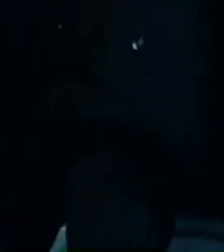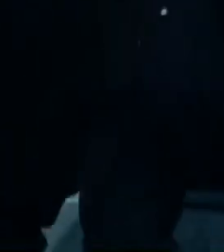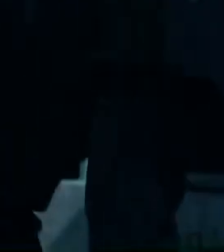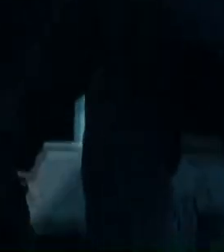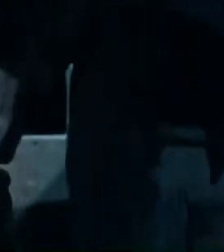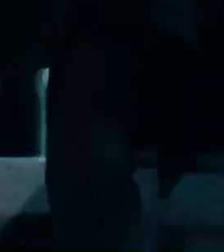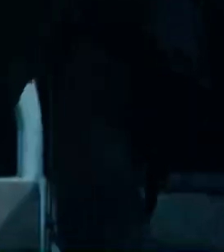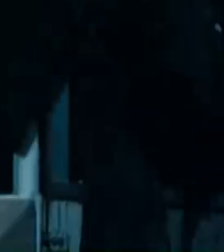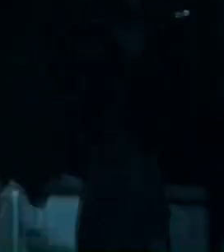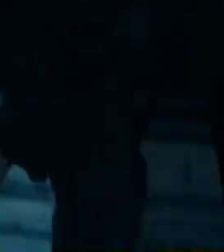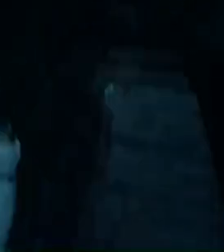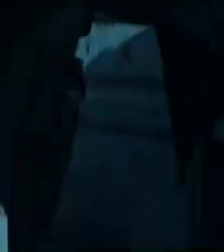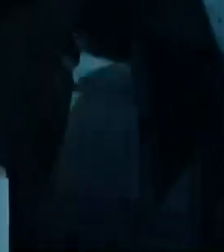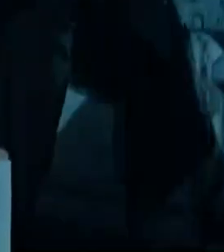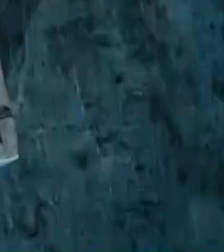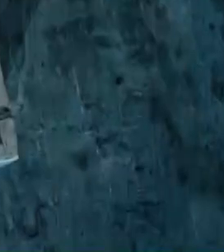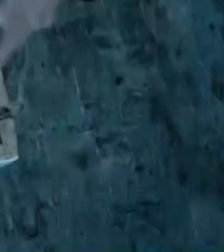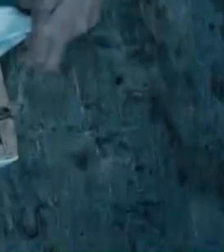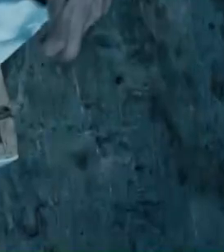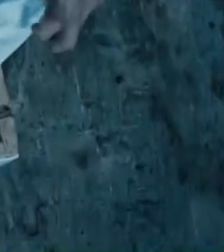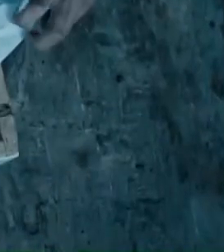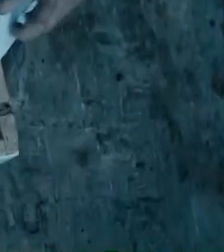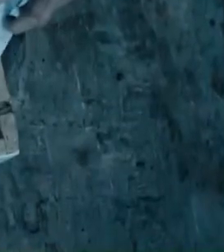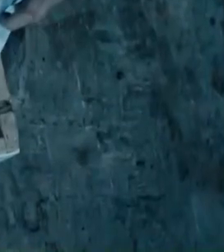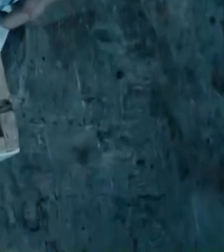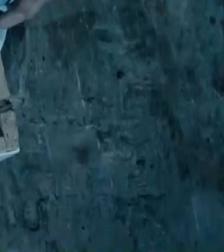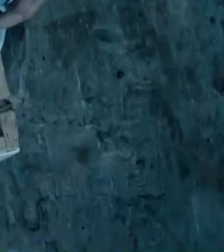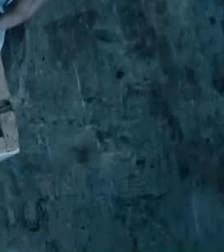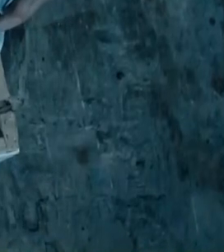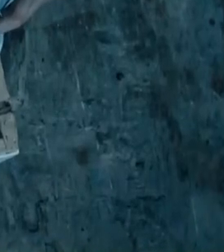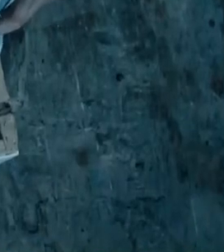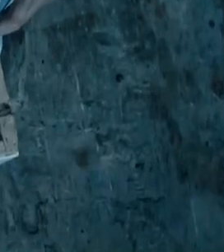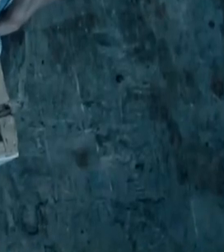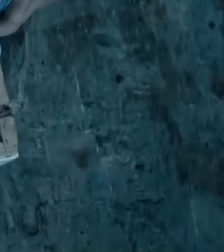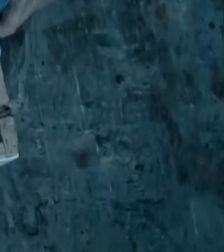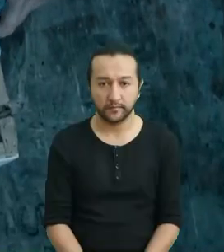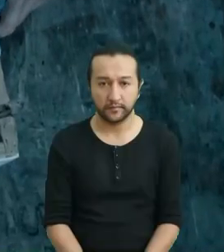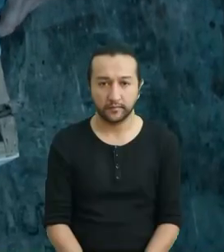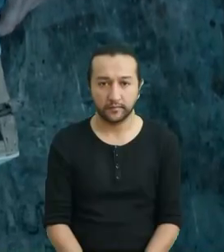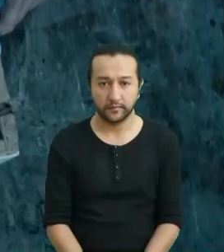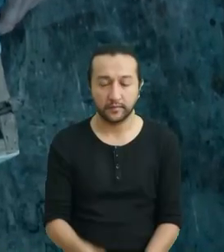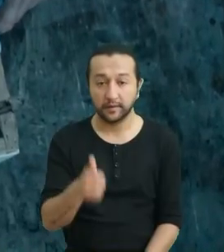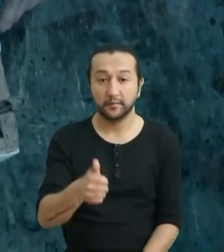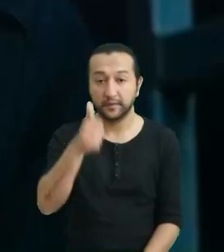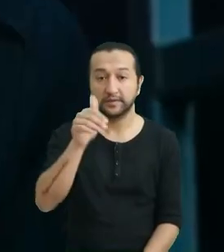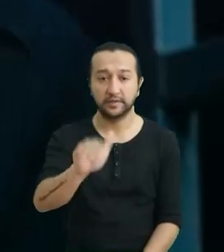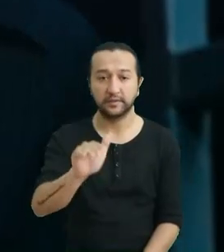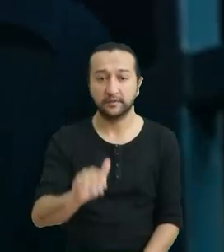Devran tabutun kapağını kaldırıp yan tarafa attı. Kefenin yüz kısmını açıyor. Asaf ölü gibi yatmakta.